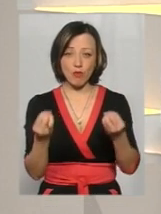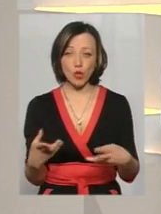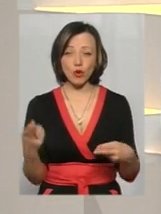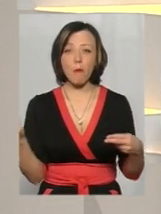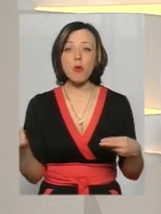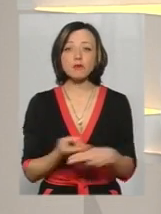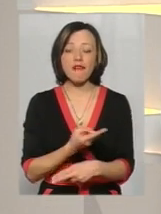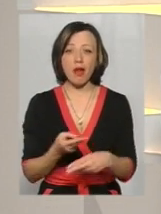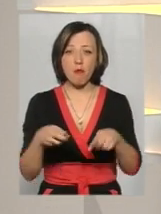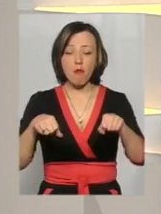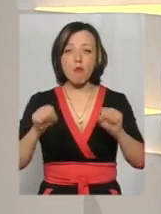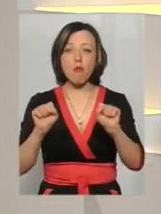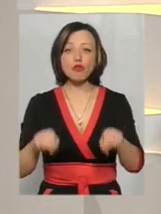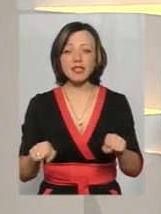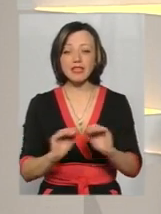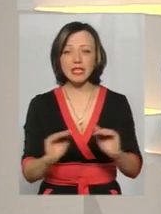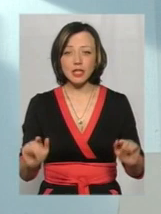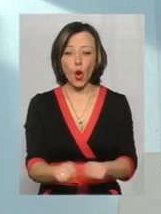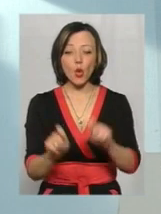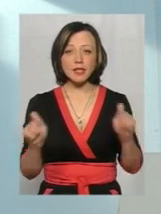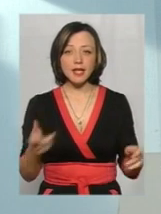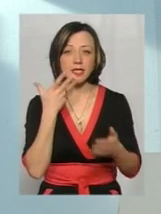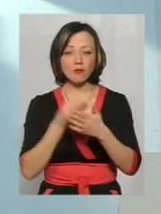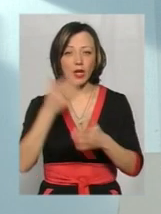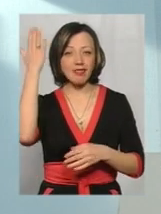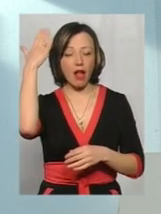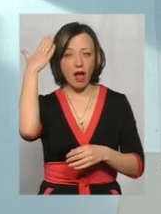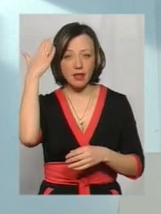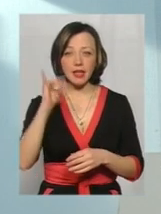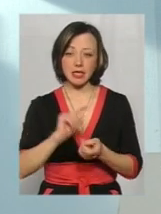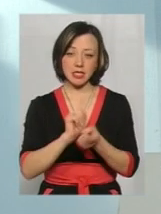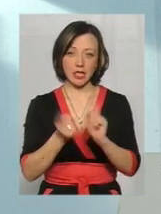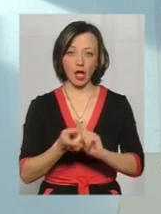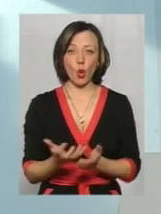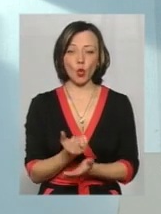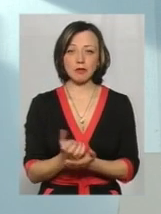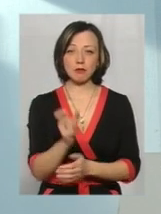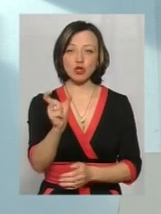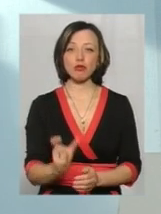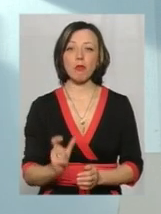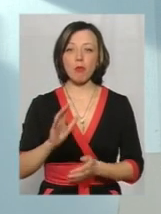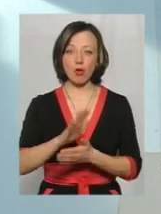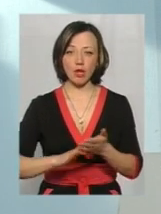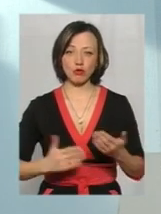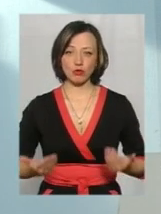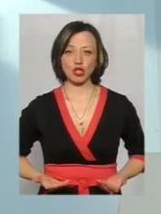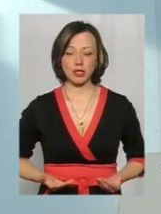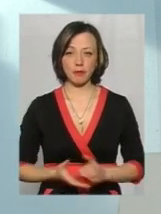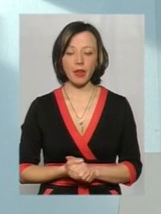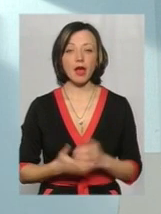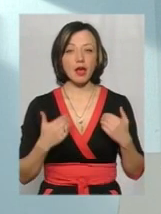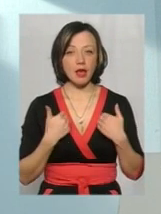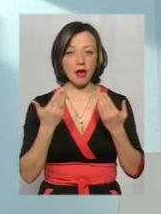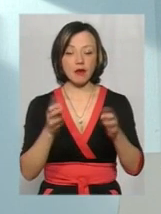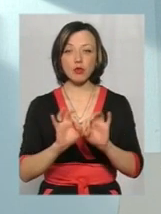позбавляємо можливості дітям розкрити свої здібності, свої таланти і стати успішними у подальшому житті. Я вам сказав